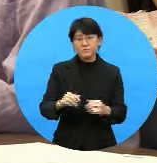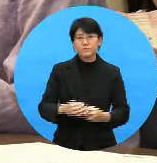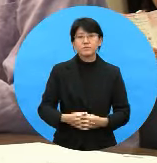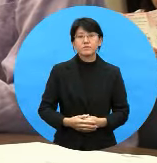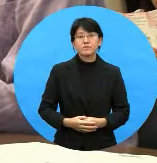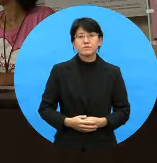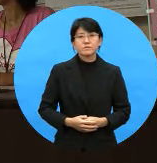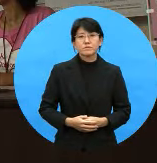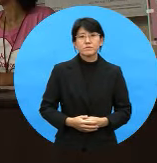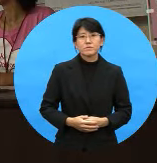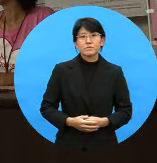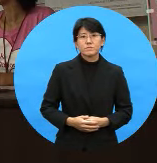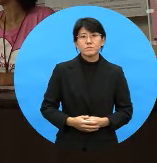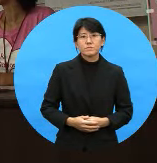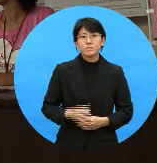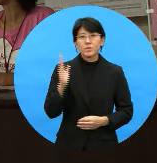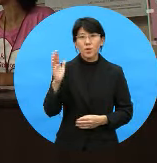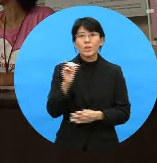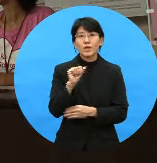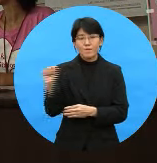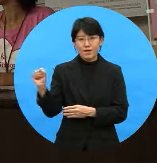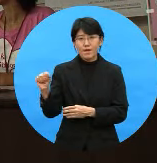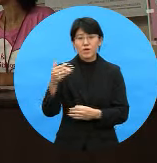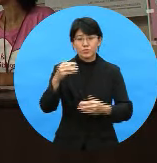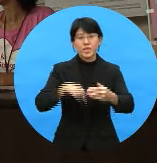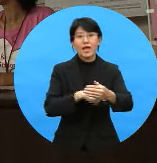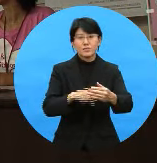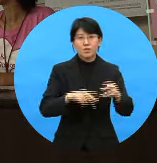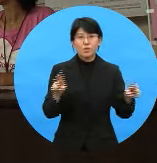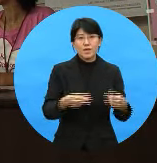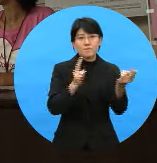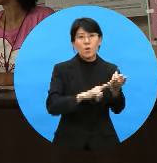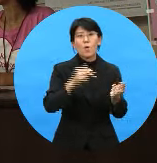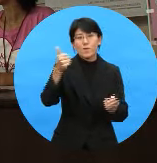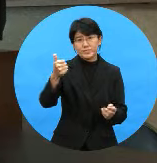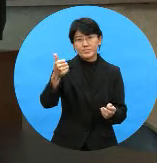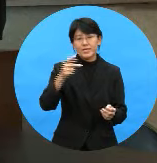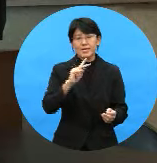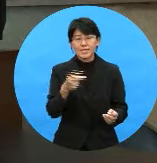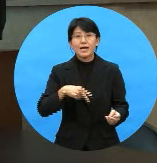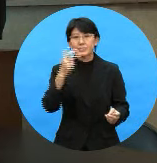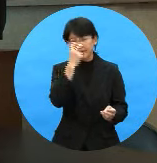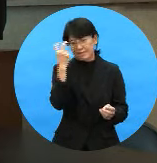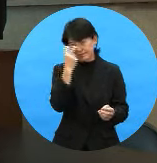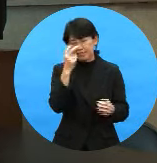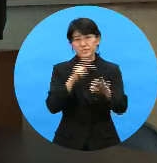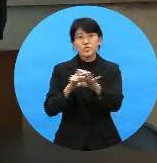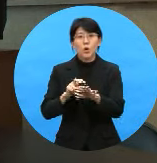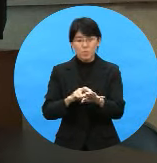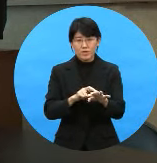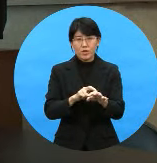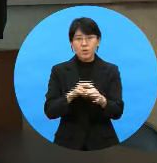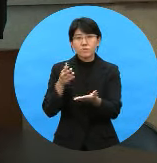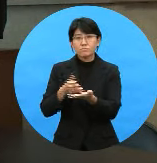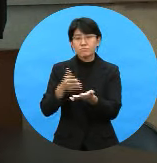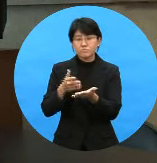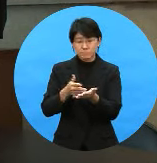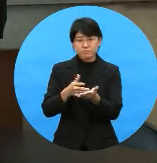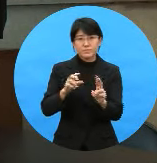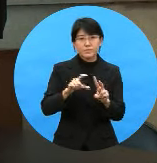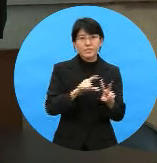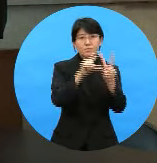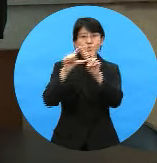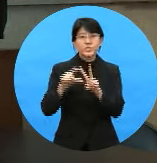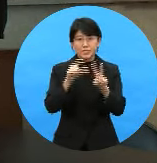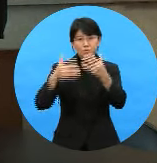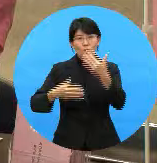。講座では区内の専門医が乳がん検診から治療までを解説した DVD